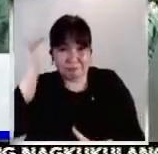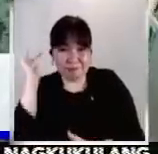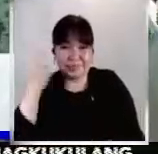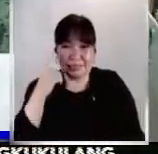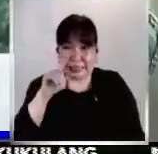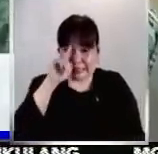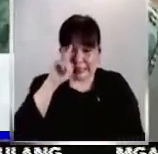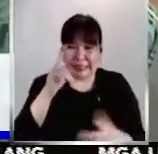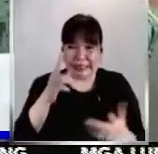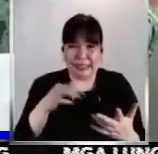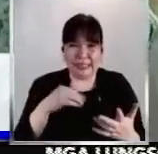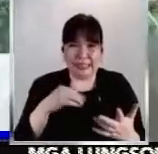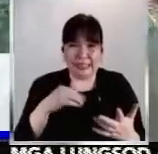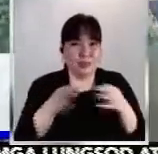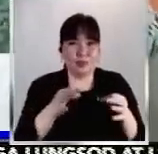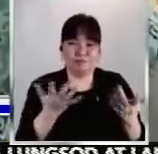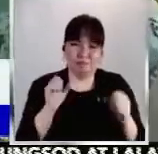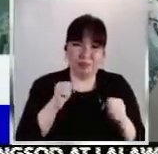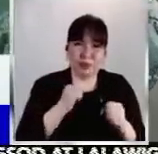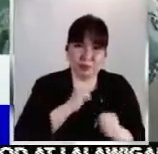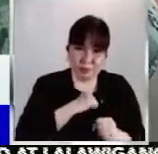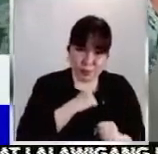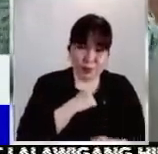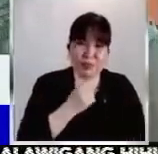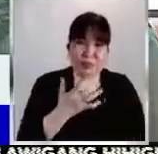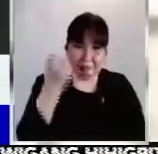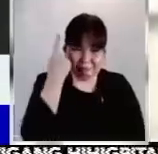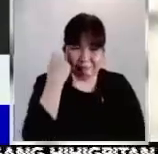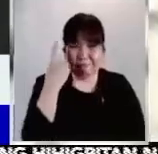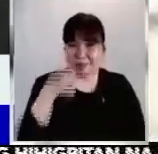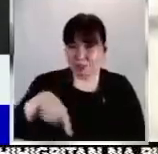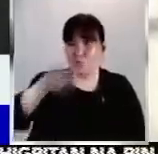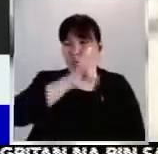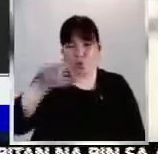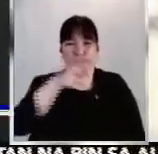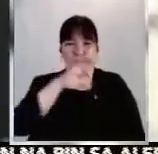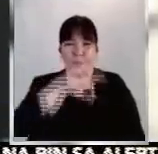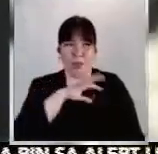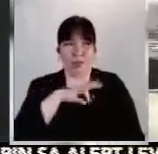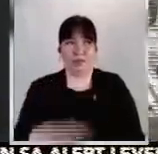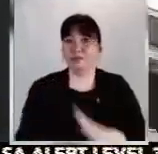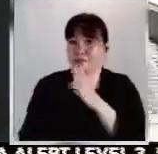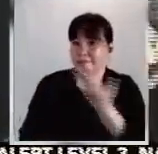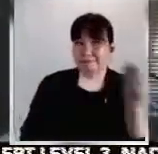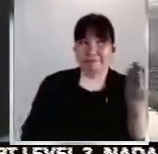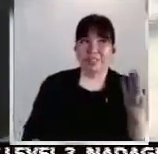na pasensya na sila para rin naman po sa atin lahat to. Maganda nga po yan para safety tayo.